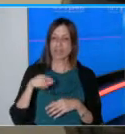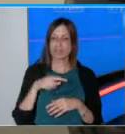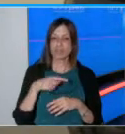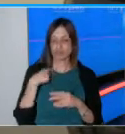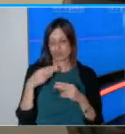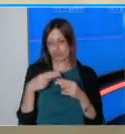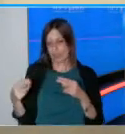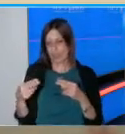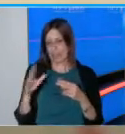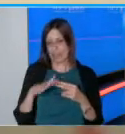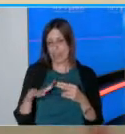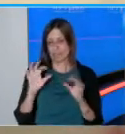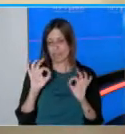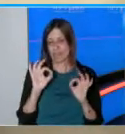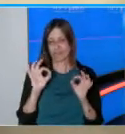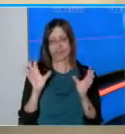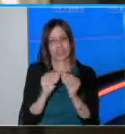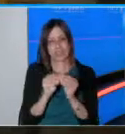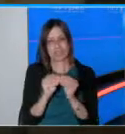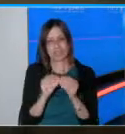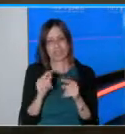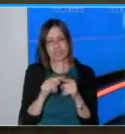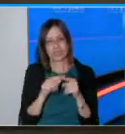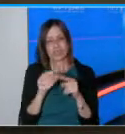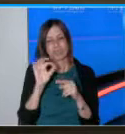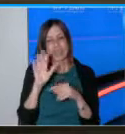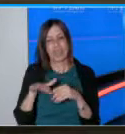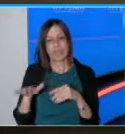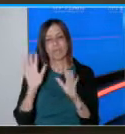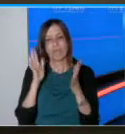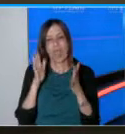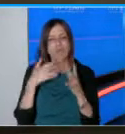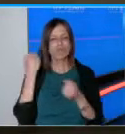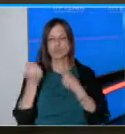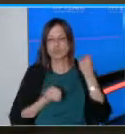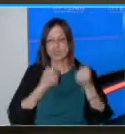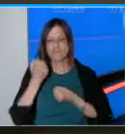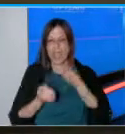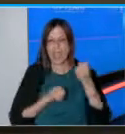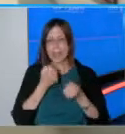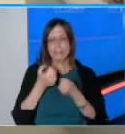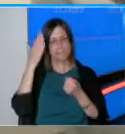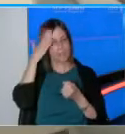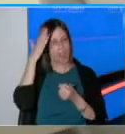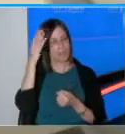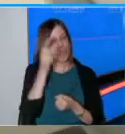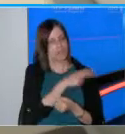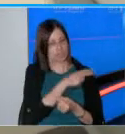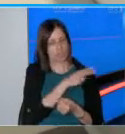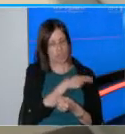היה לנו שכנים ילדים ממש, הם מסוג של ילדים מאוד מופרעים, ילדים מוכרים